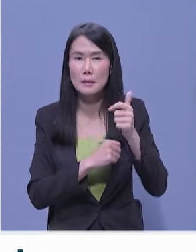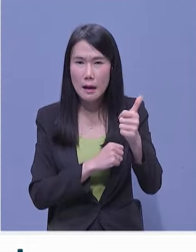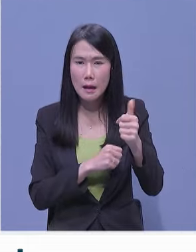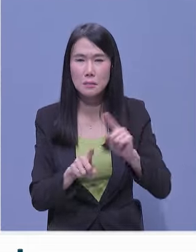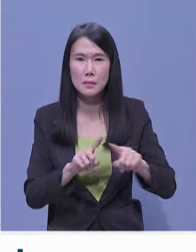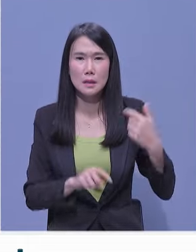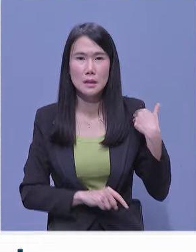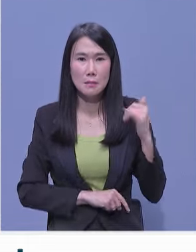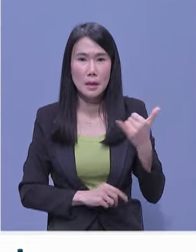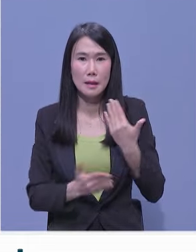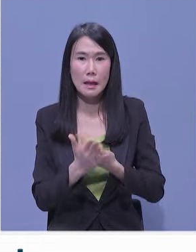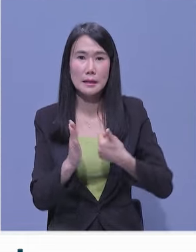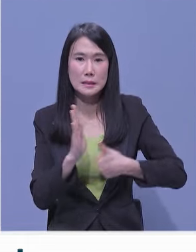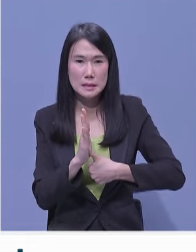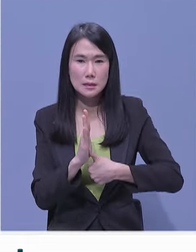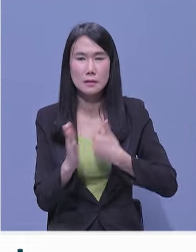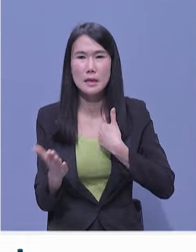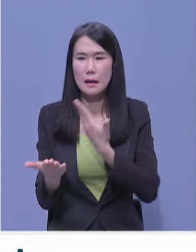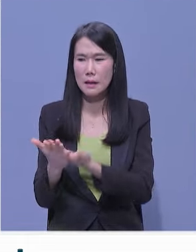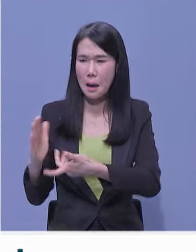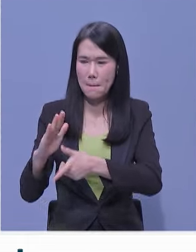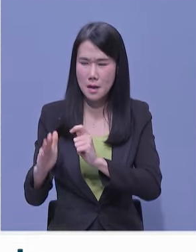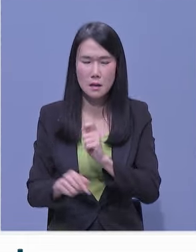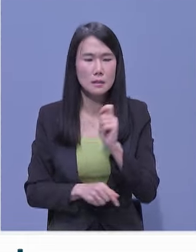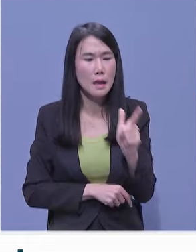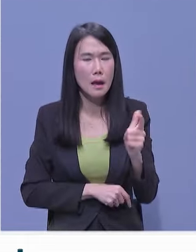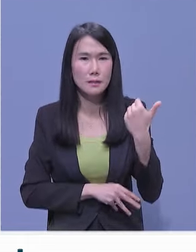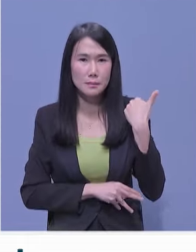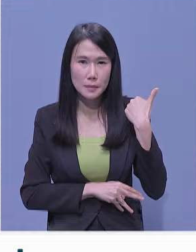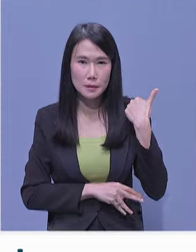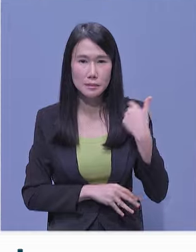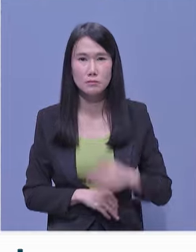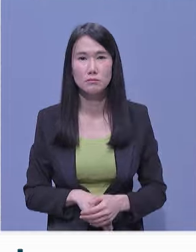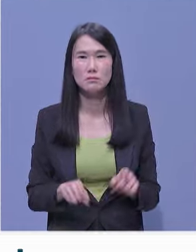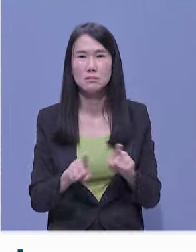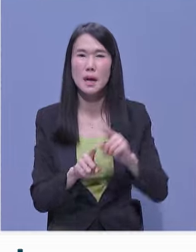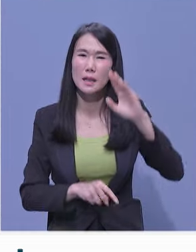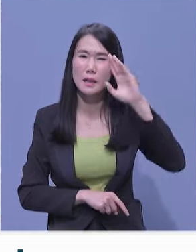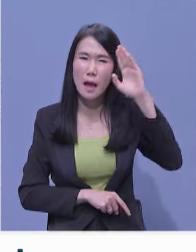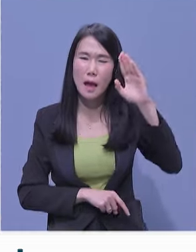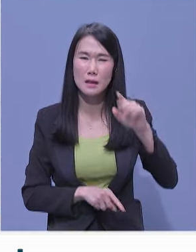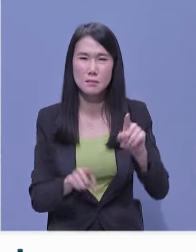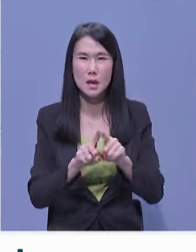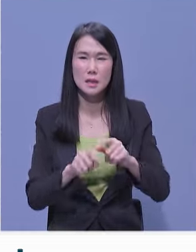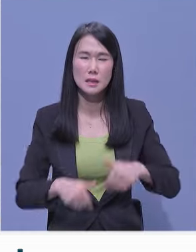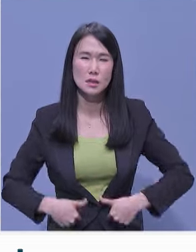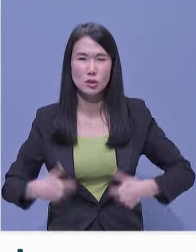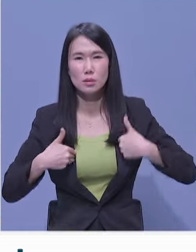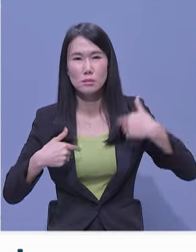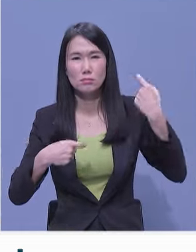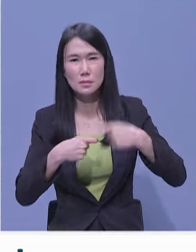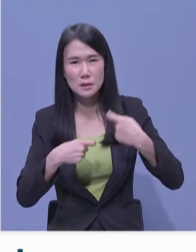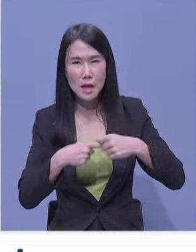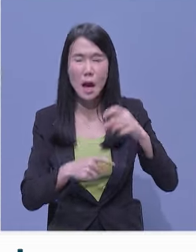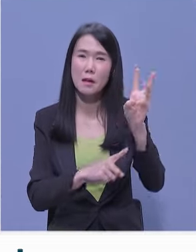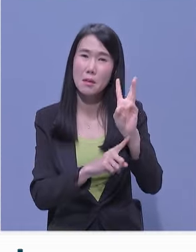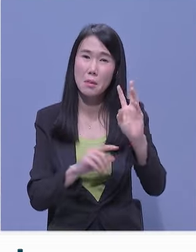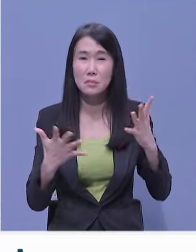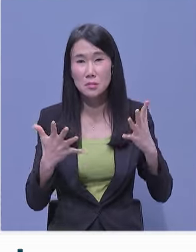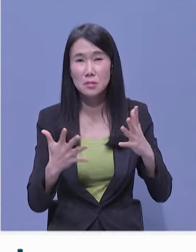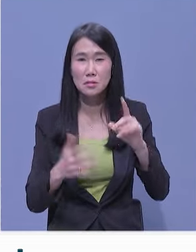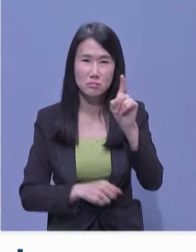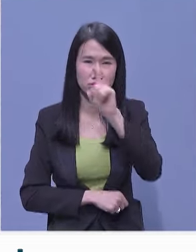ก็มีคนมาทวงเงินอยากเบิกไปใช้หนี้ก่อนก็มีอ๋อคือจะบอกว่าทหารเกณฑ์น่าจะลำบากลำบลอาจจะไม่ได้ใช้ WIFIอะไรแบบนี้หรือ